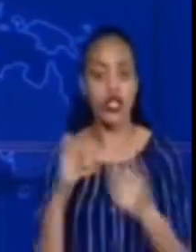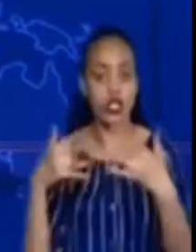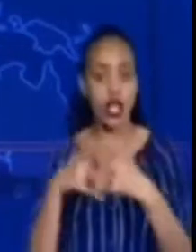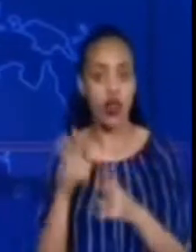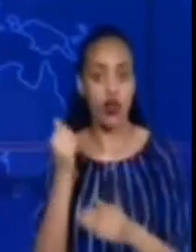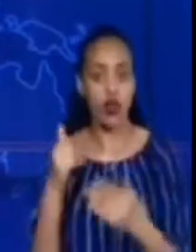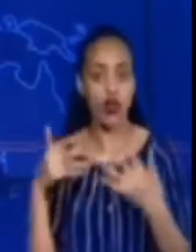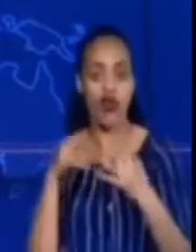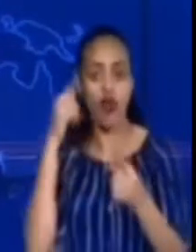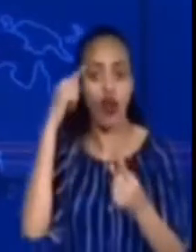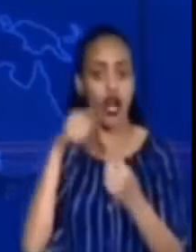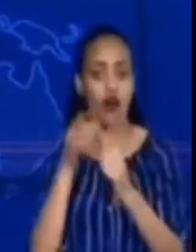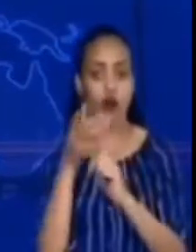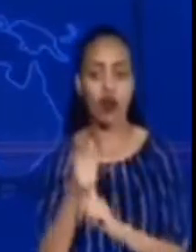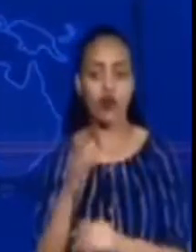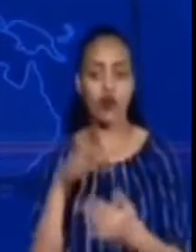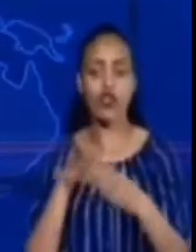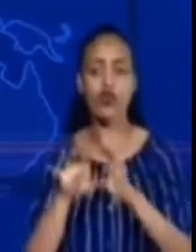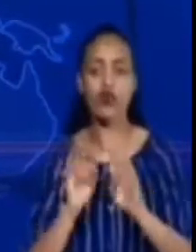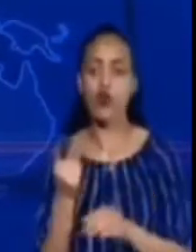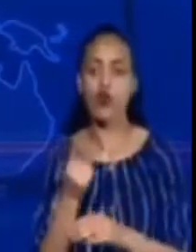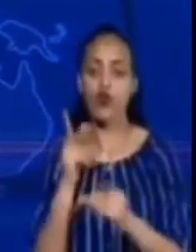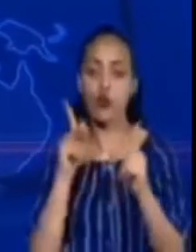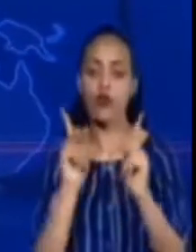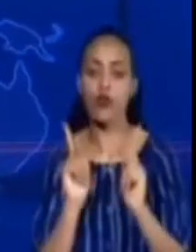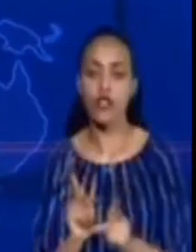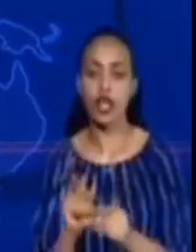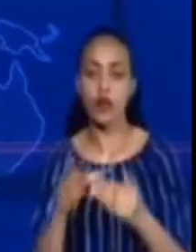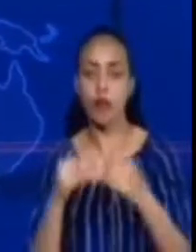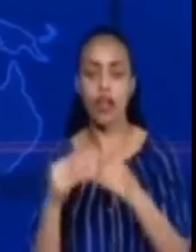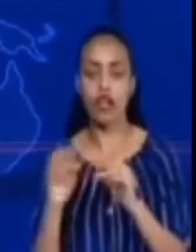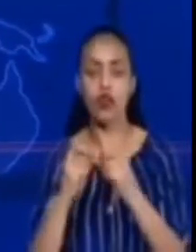ቀበኒፍሰል ያጋራሱ ዱኪ